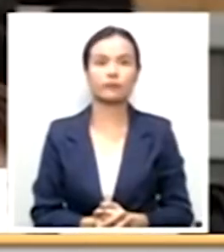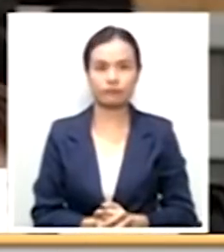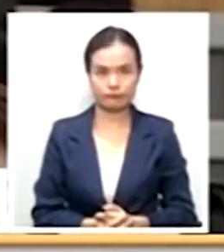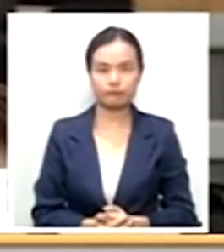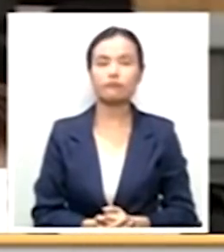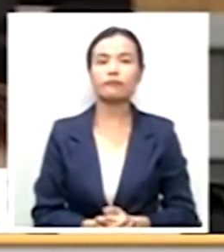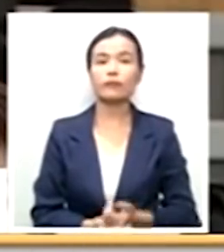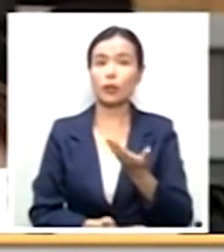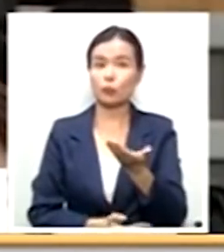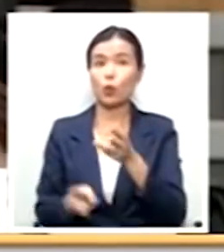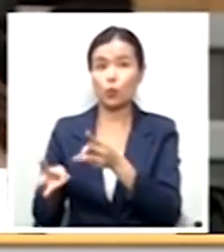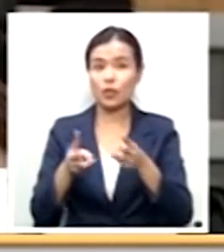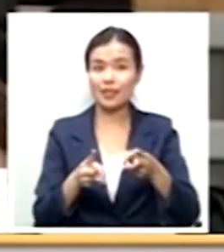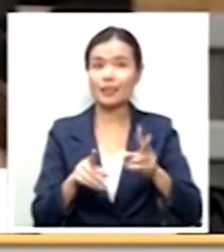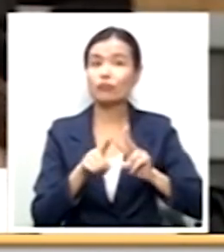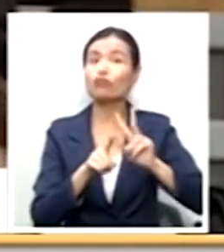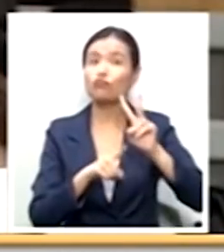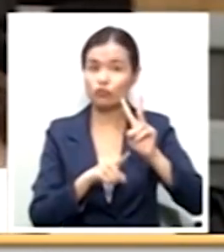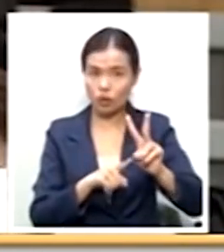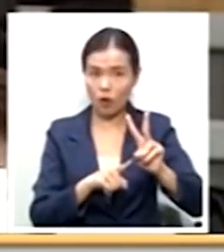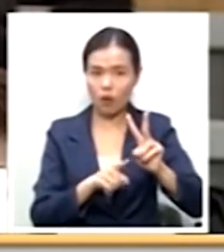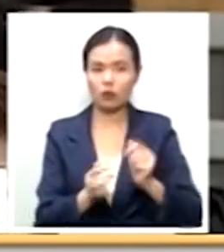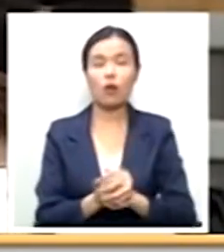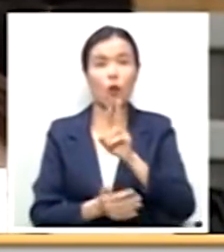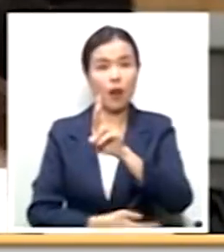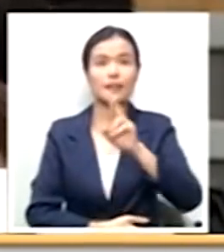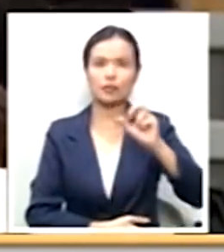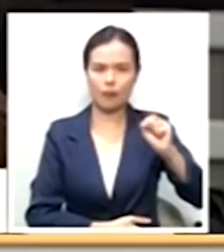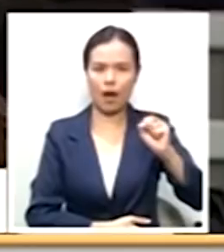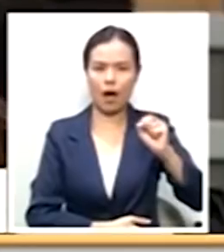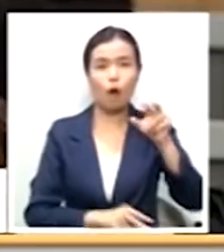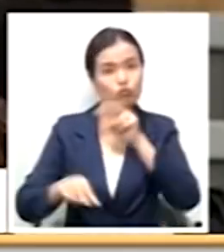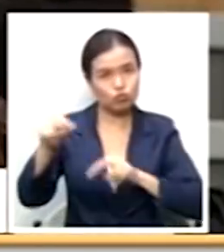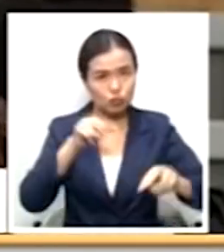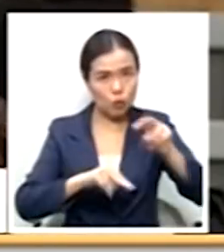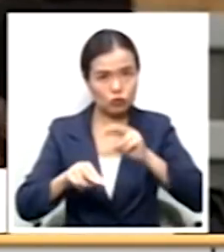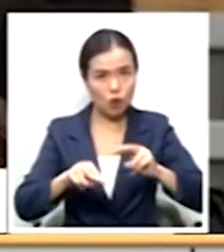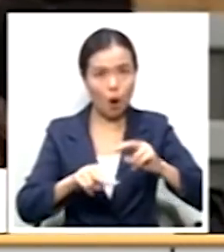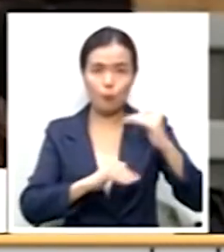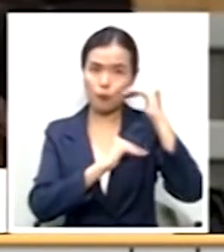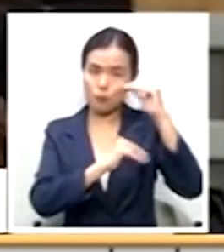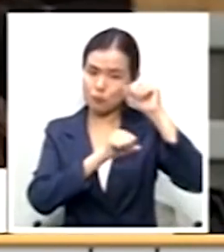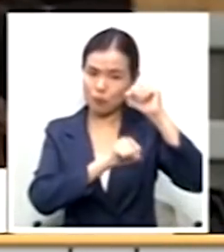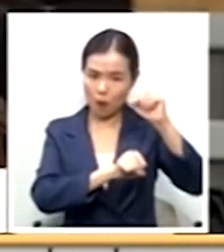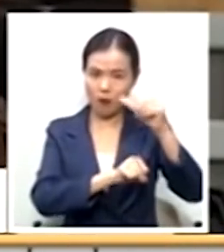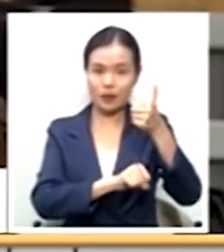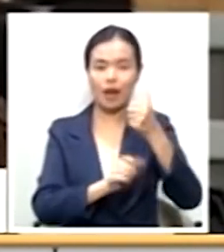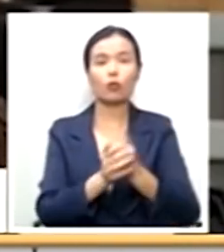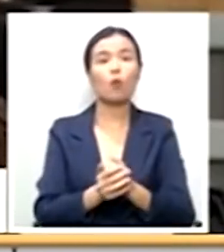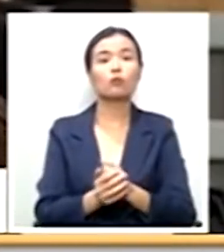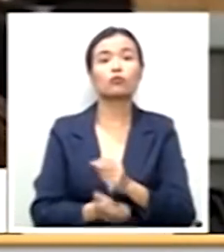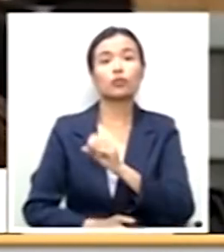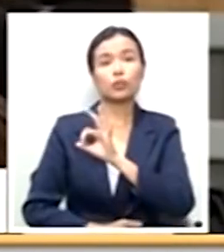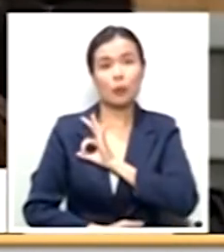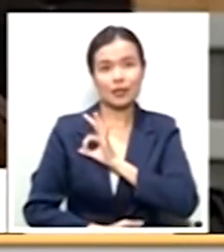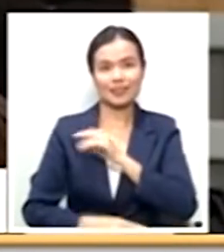แล้วครับยังมีช่องทางที่2ที่สภาผู้แทนราษฎรอาจจะเข้ามาตรวจสอบพระราชกำหนดได้นั่นก็คือสมาชิกเข้าชื่